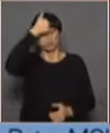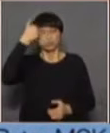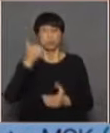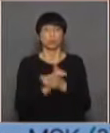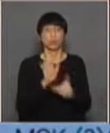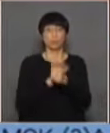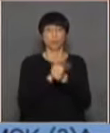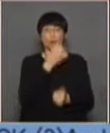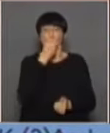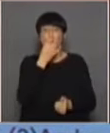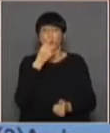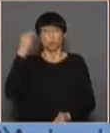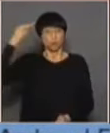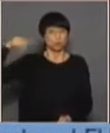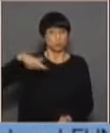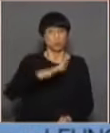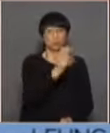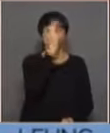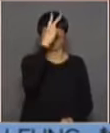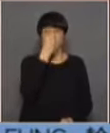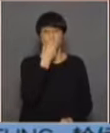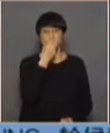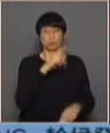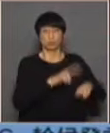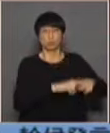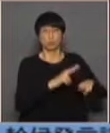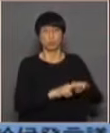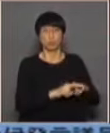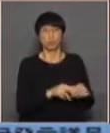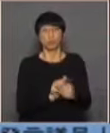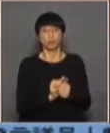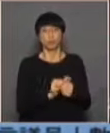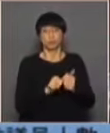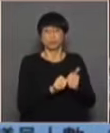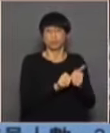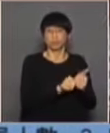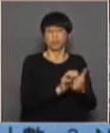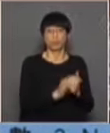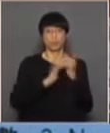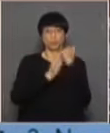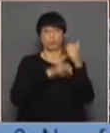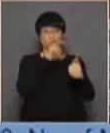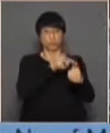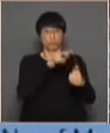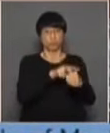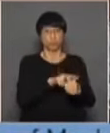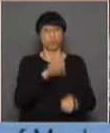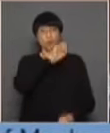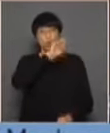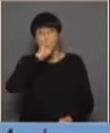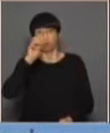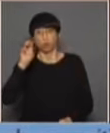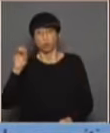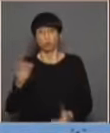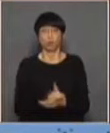潮，港共政权和他的附从不断强调法治，铺天盖地，杀